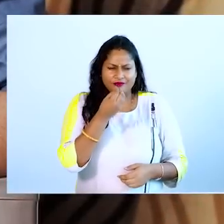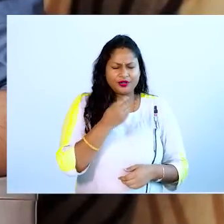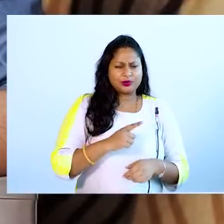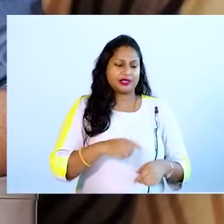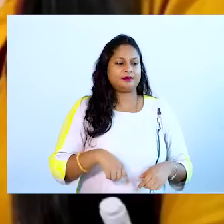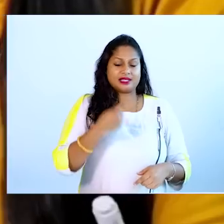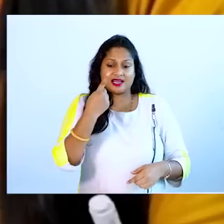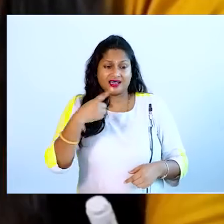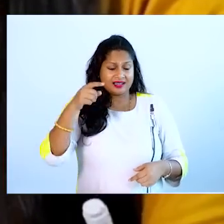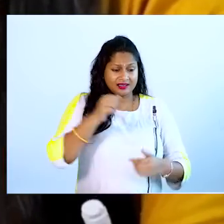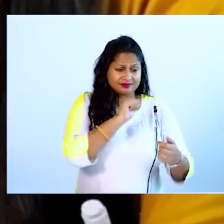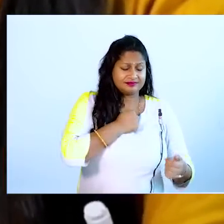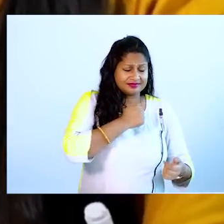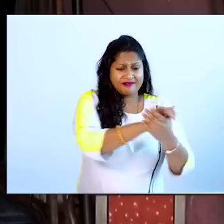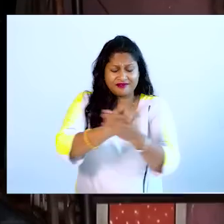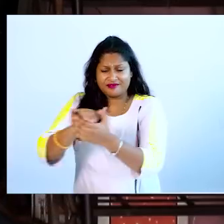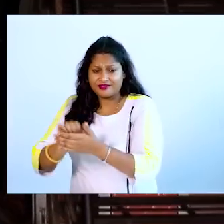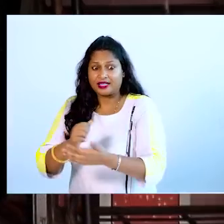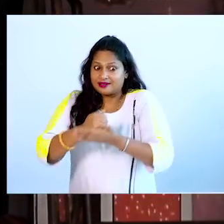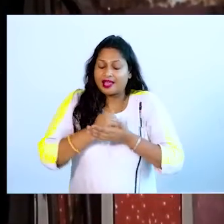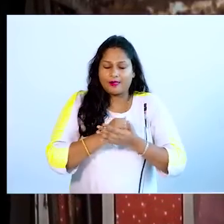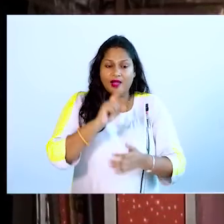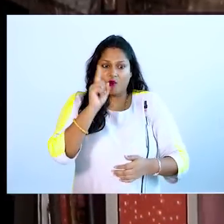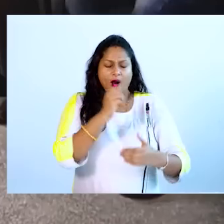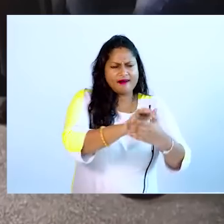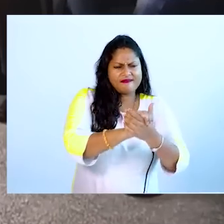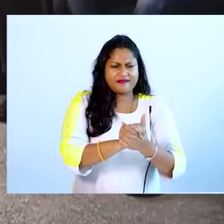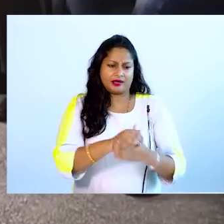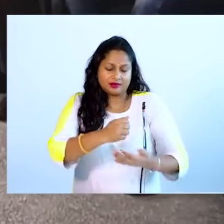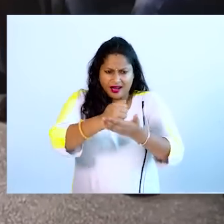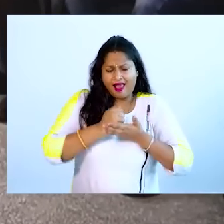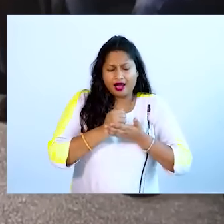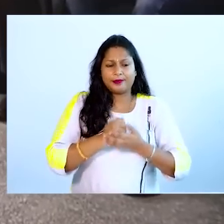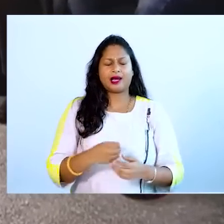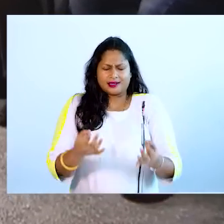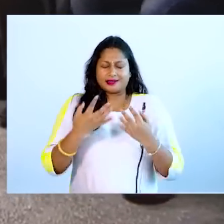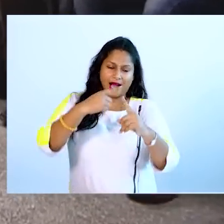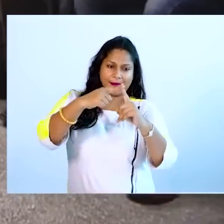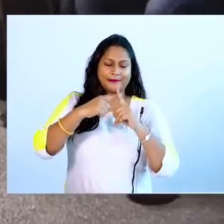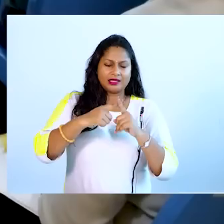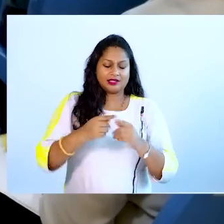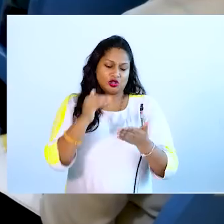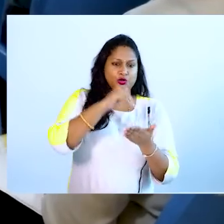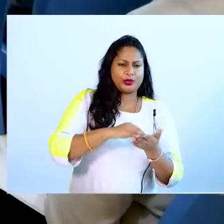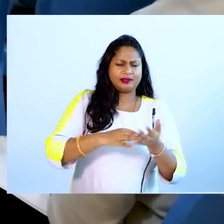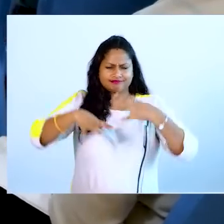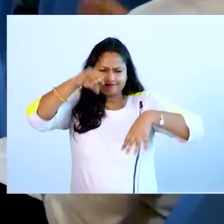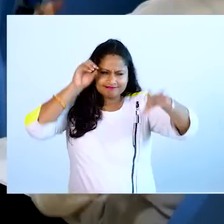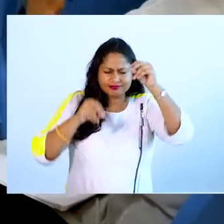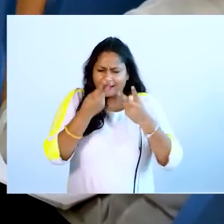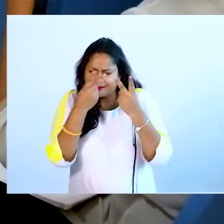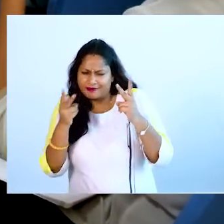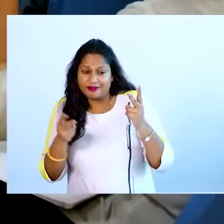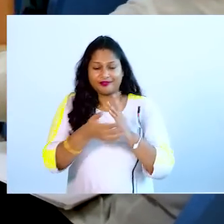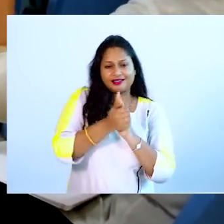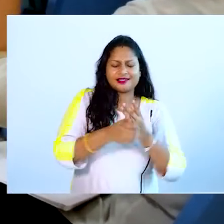कभी कभार सही रास्ता दोस्त दिखा देते हैं। एक ऐसे ही दोस्त के साथ मैंने स्मार्ट प्लस एकेडमी में ट्रेनिंग शुरू की।